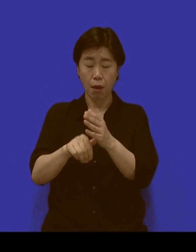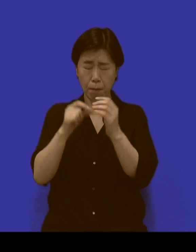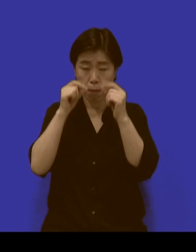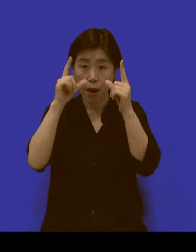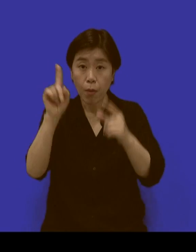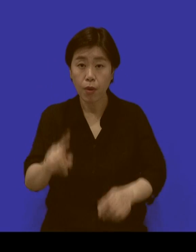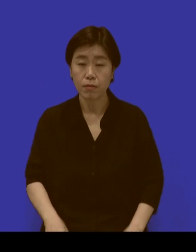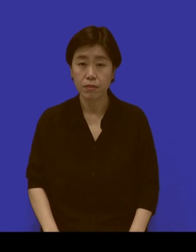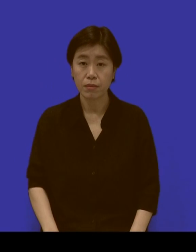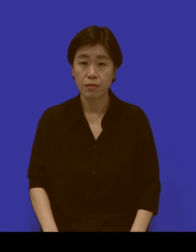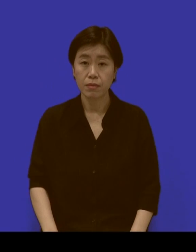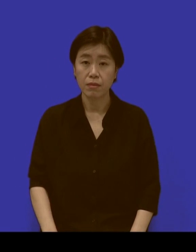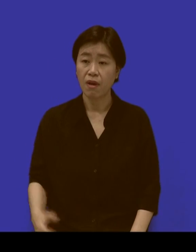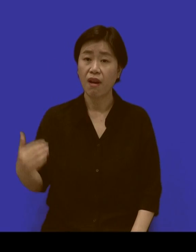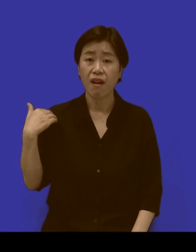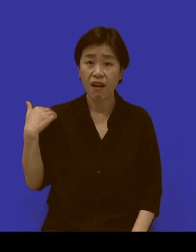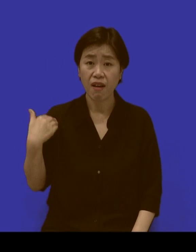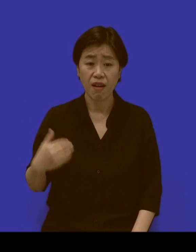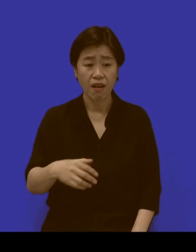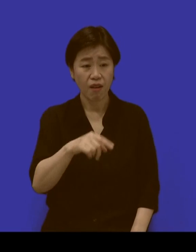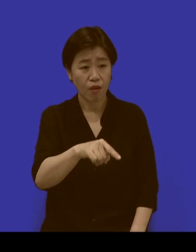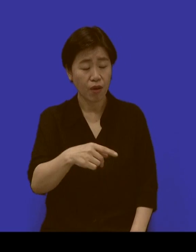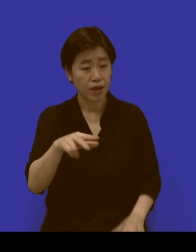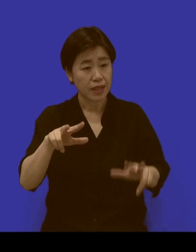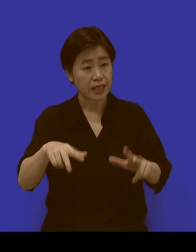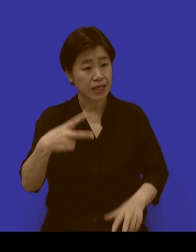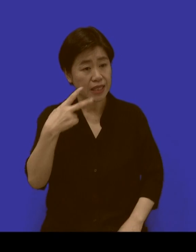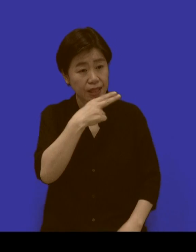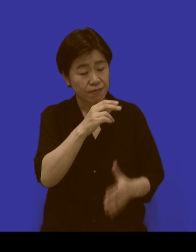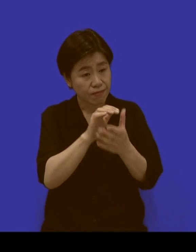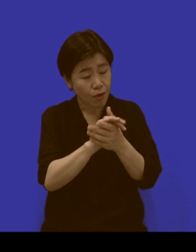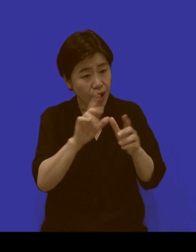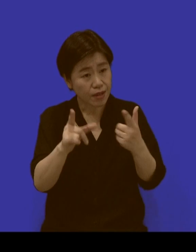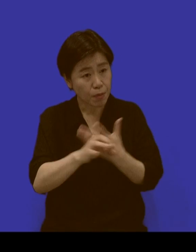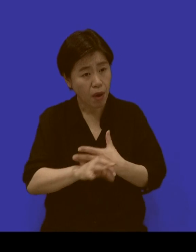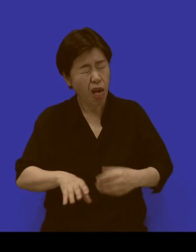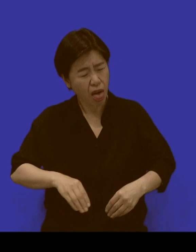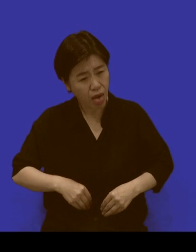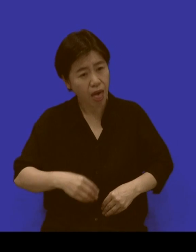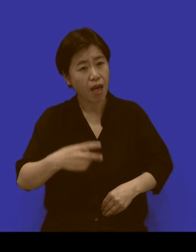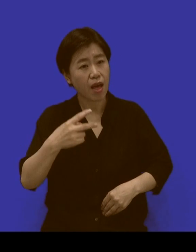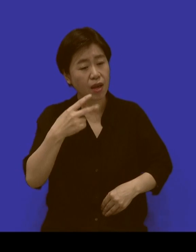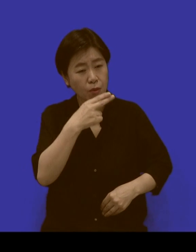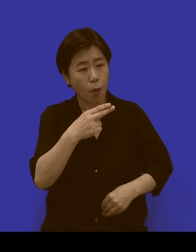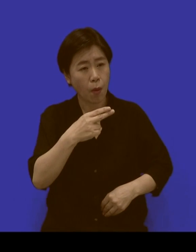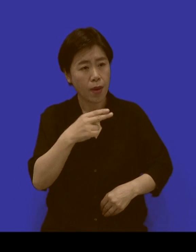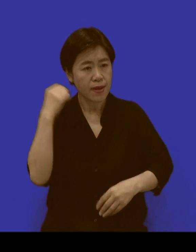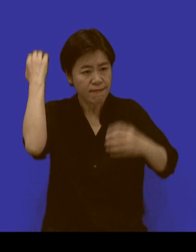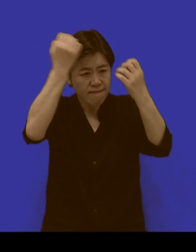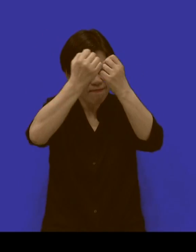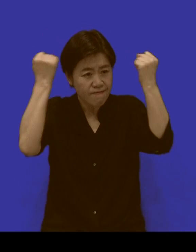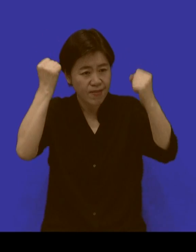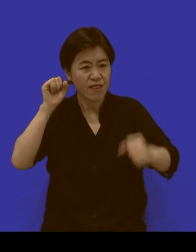그래서 이게 네가 금식 기도를 하고 있니? 단식 투쟁을 하고 있니? 그래서 이제 막 이렇게 말